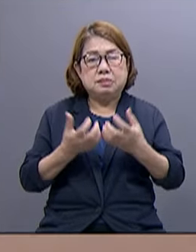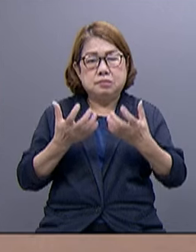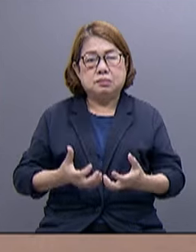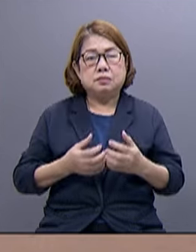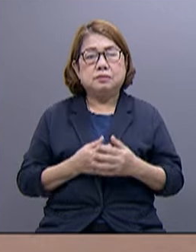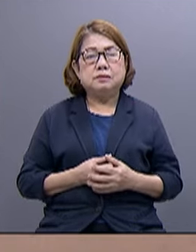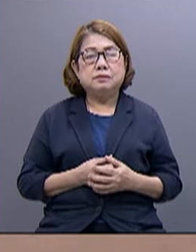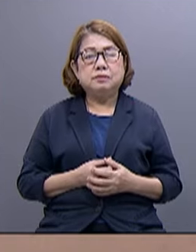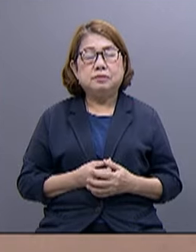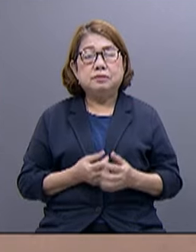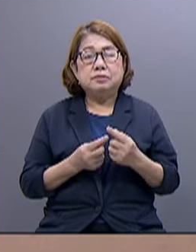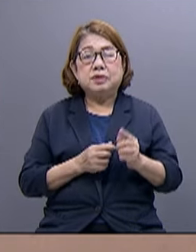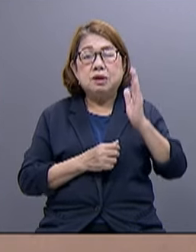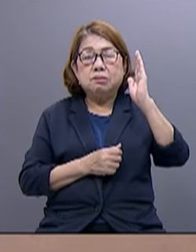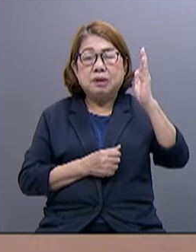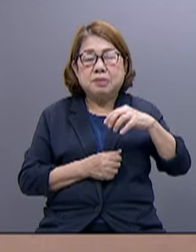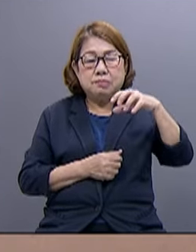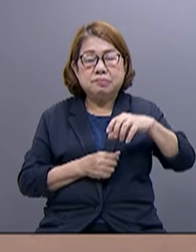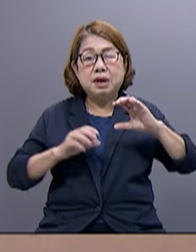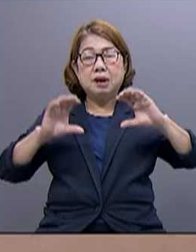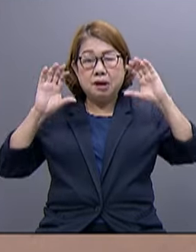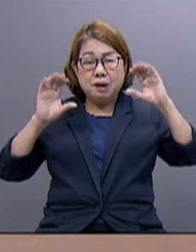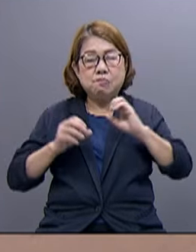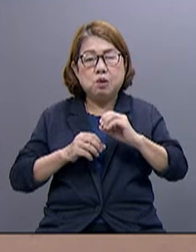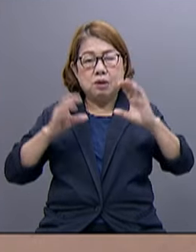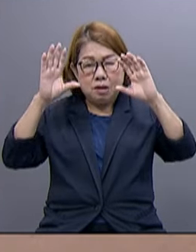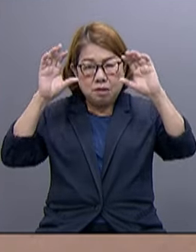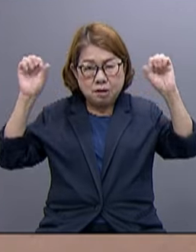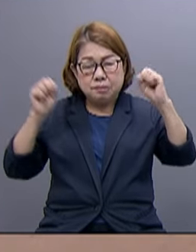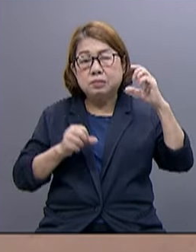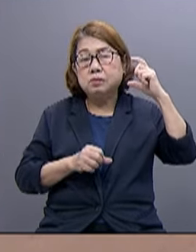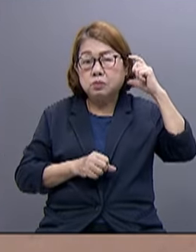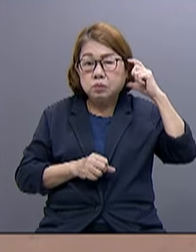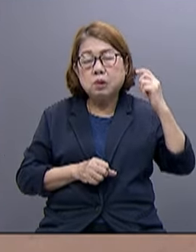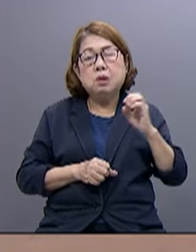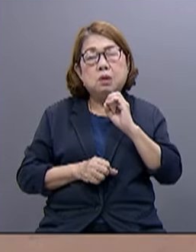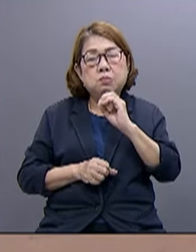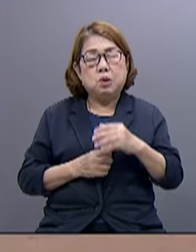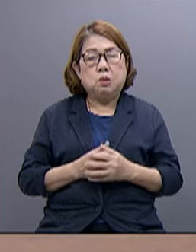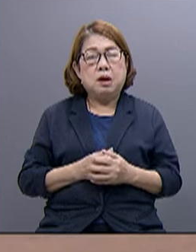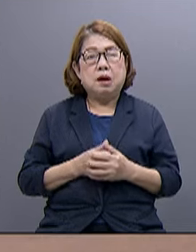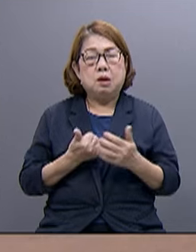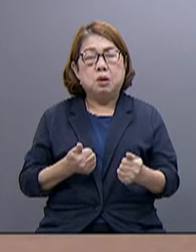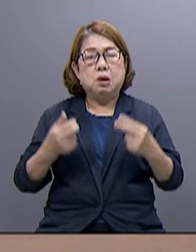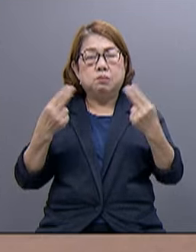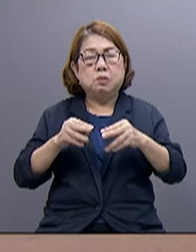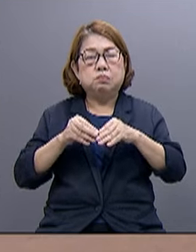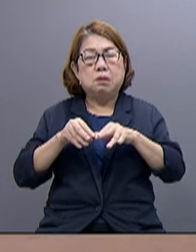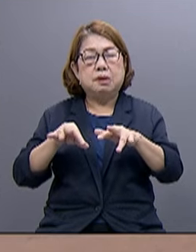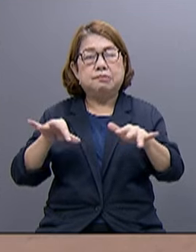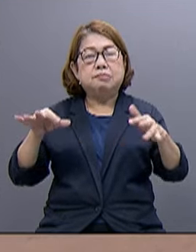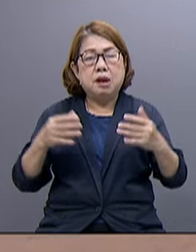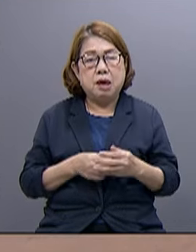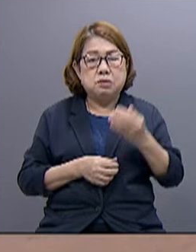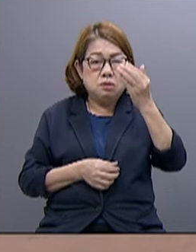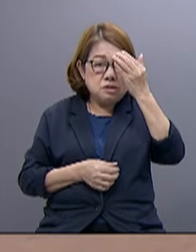ด้านโฆษกทำเนียบขาวแถลงว่าโจไบเดนประธานาธิบดีเชื่อว่าการขยายวงของสงครามระหว่างอิสราเอลกับ